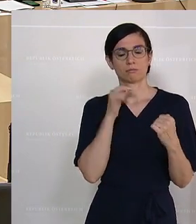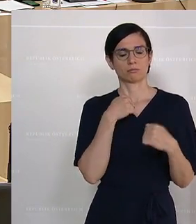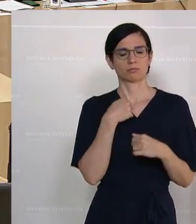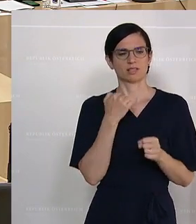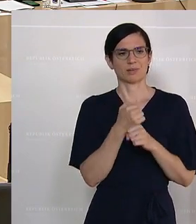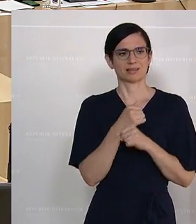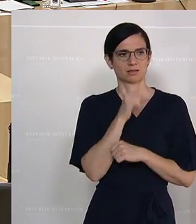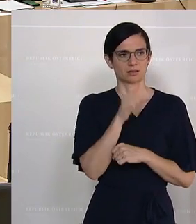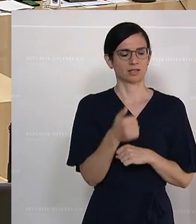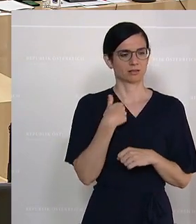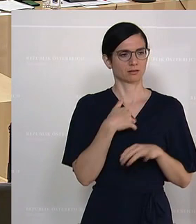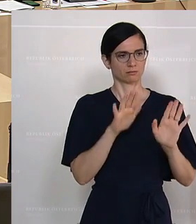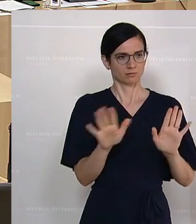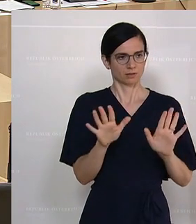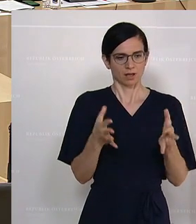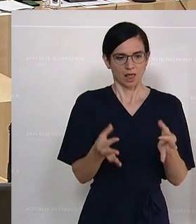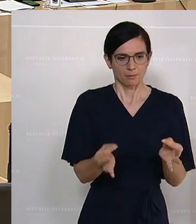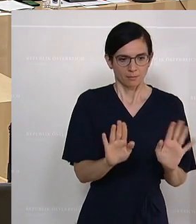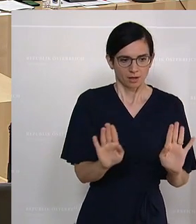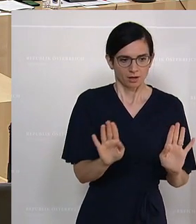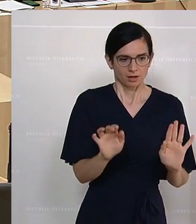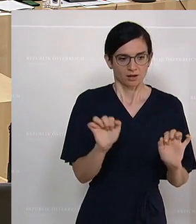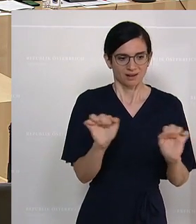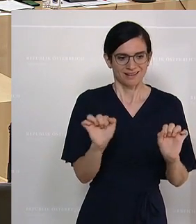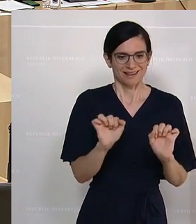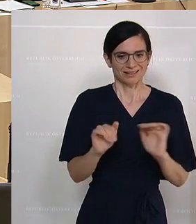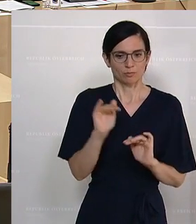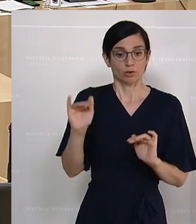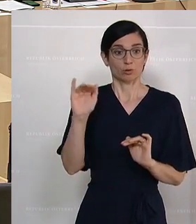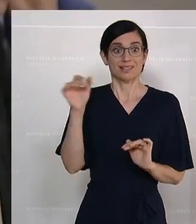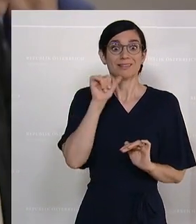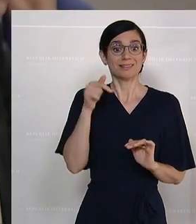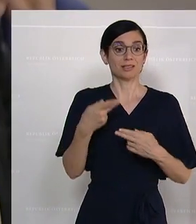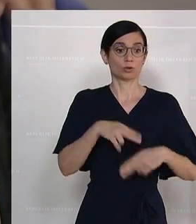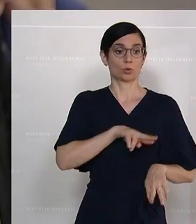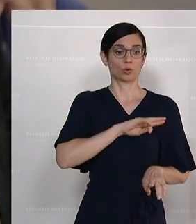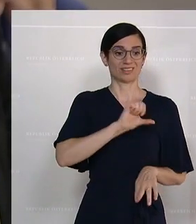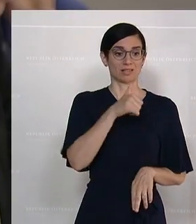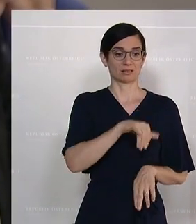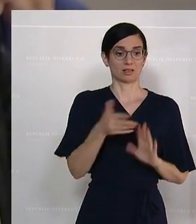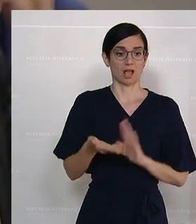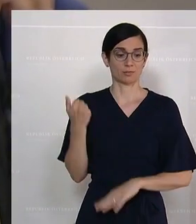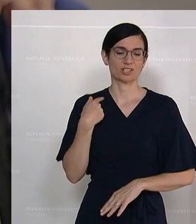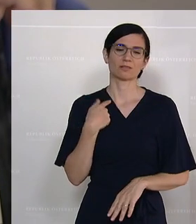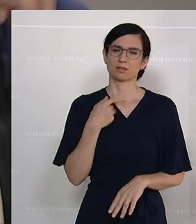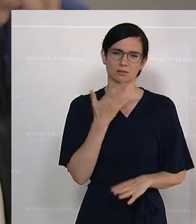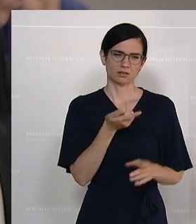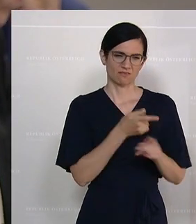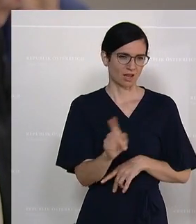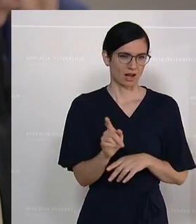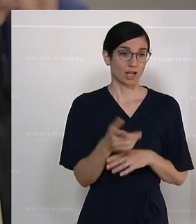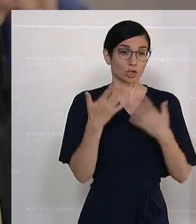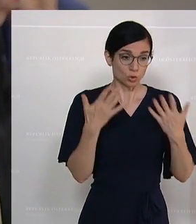bleibt dabei die kalte progression wird nicht rückwirkend abgeschafft das ist ein riesiger fehler weil damit könnten sie alle menschen